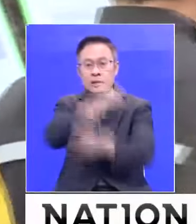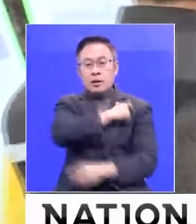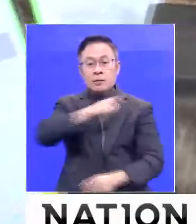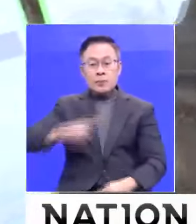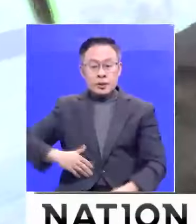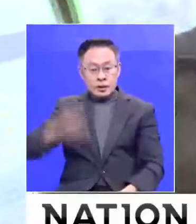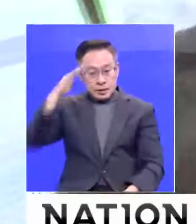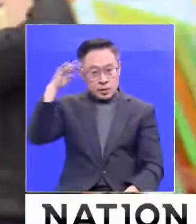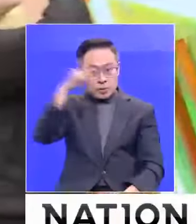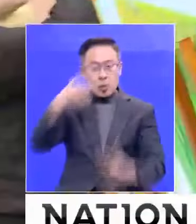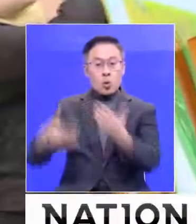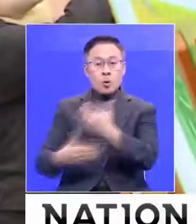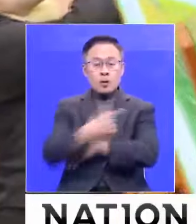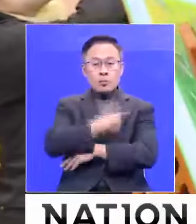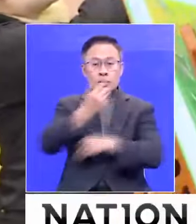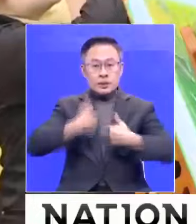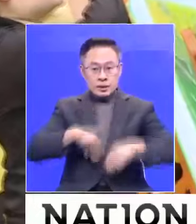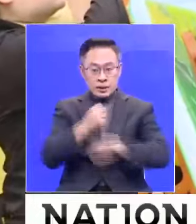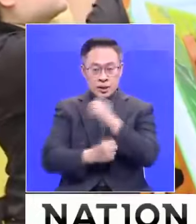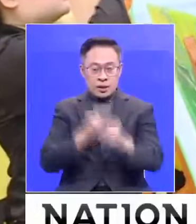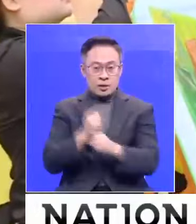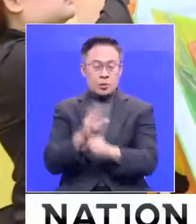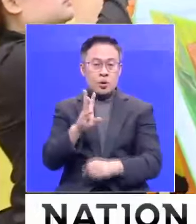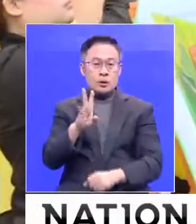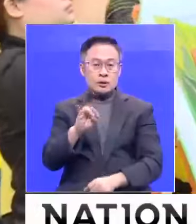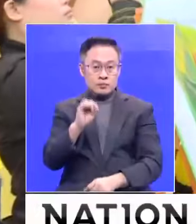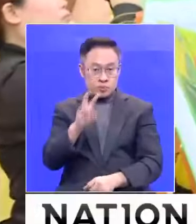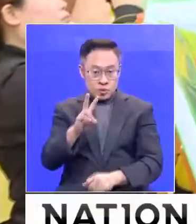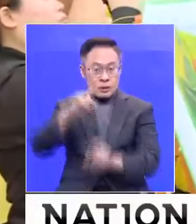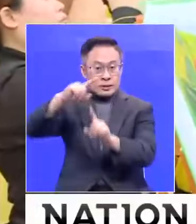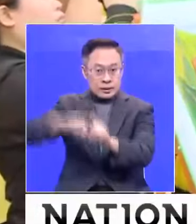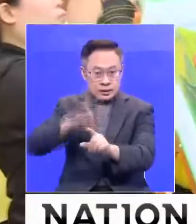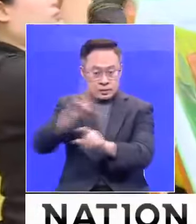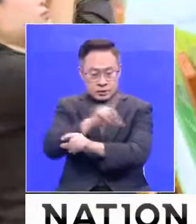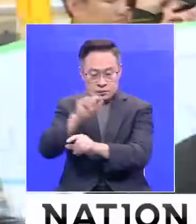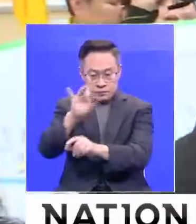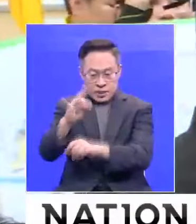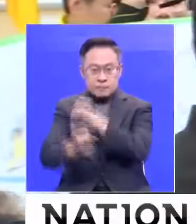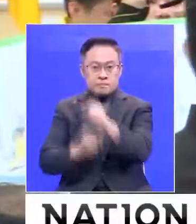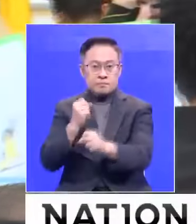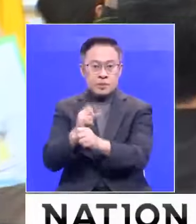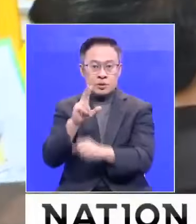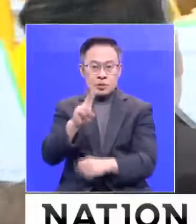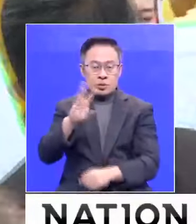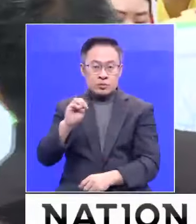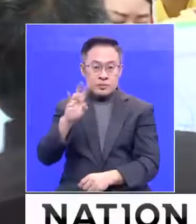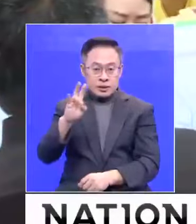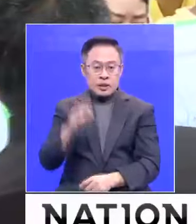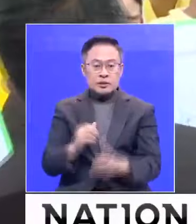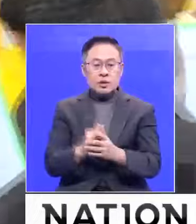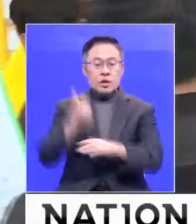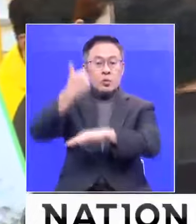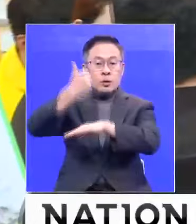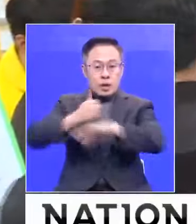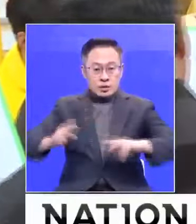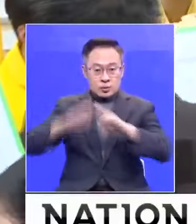ลเฉลิมพระชนมพรรษา6รอบ28กรกฎาคม2567ค่ะมีรัฐมนตรีว่าการกระทรวงกลาโหมซึ่งเป็นเจ้าของ